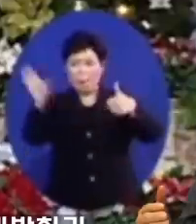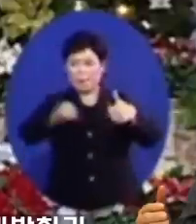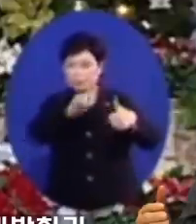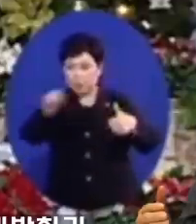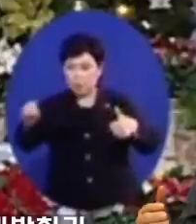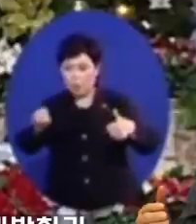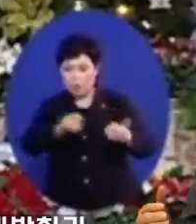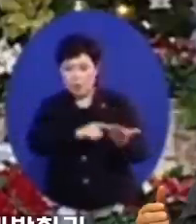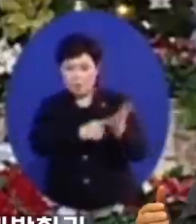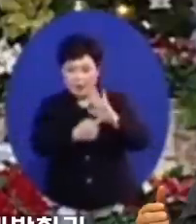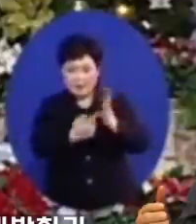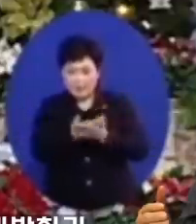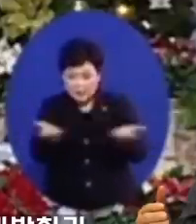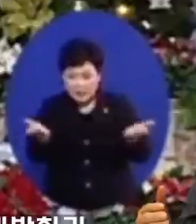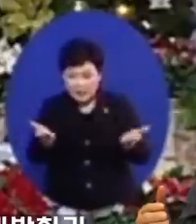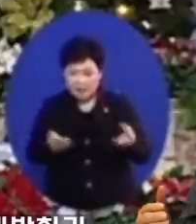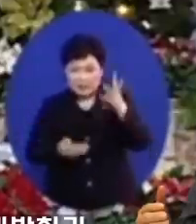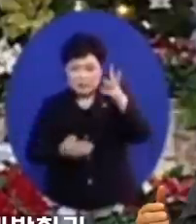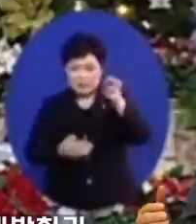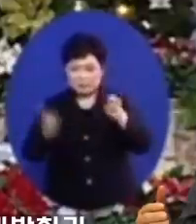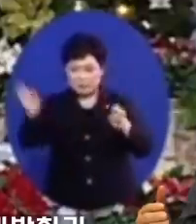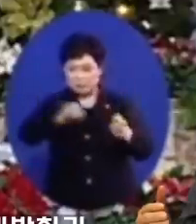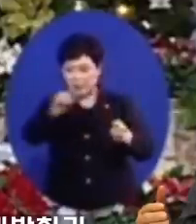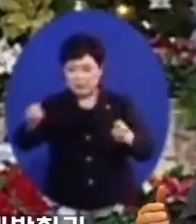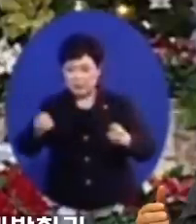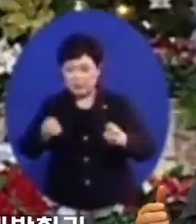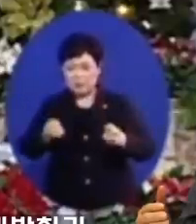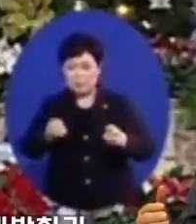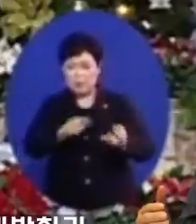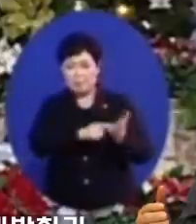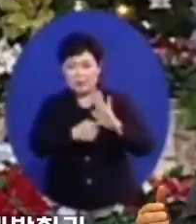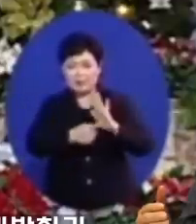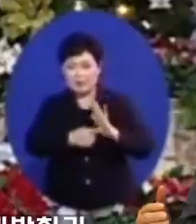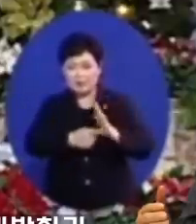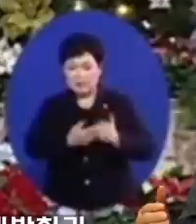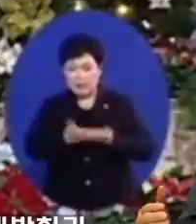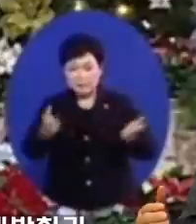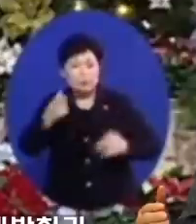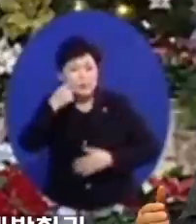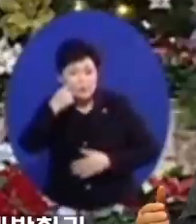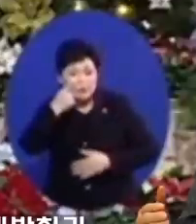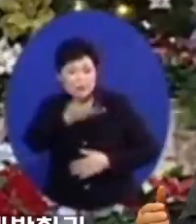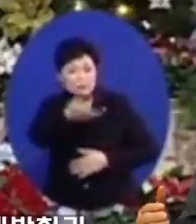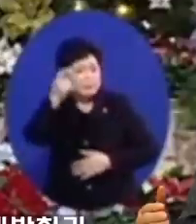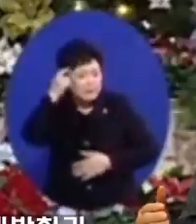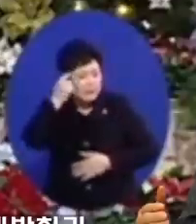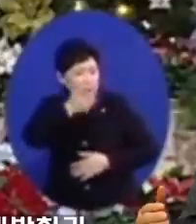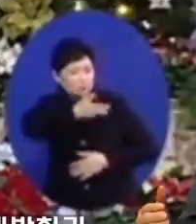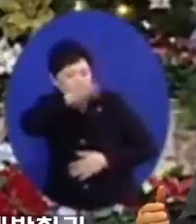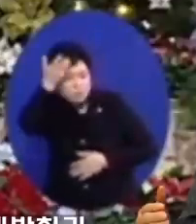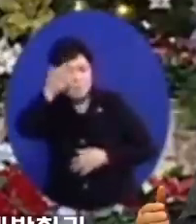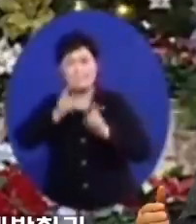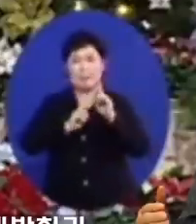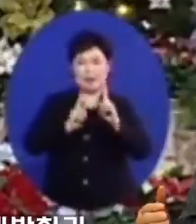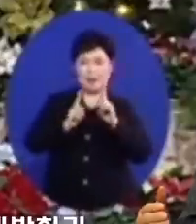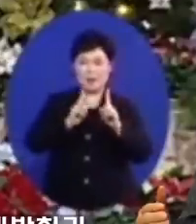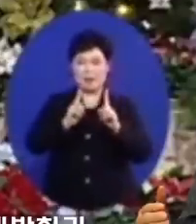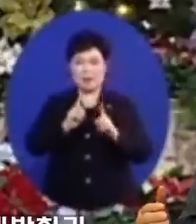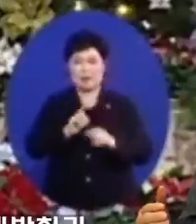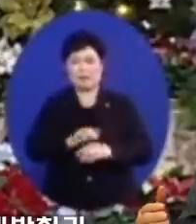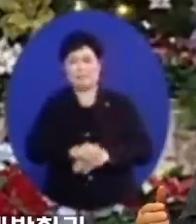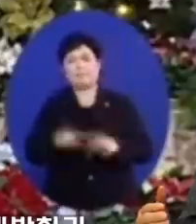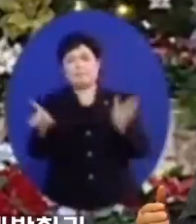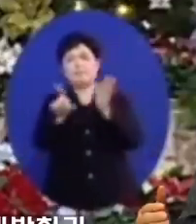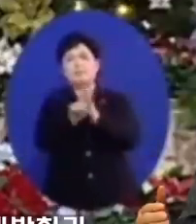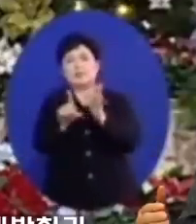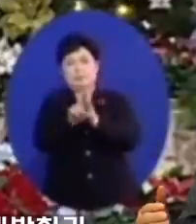500%를 발휘하겠느냐, 30%도 발휘하지 못하느냐. 그래서 여러분의 생각과 꿈과 말과